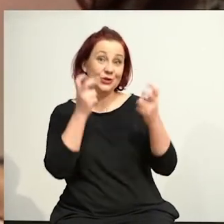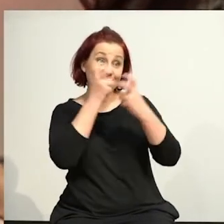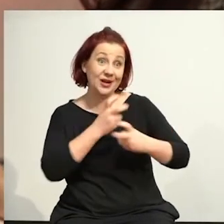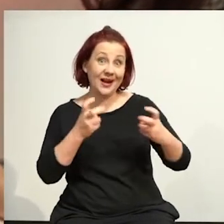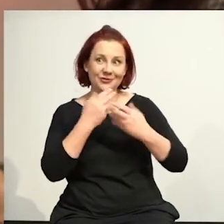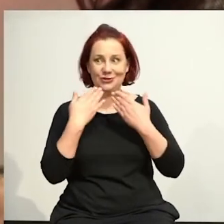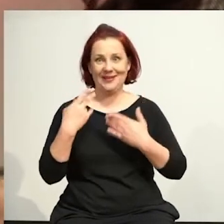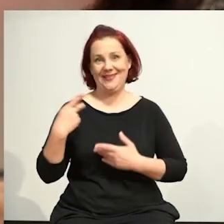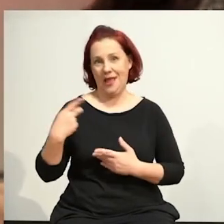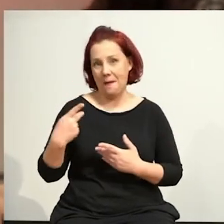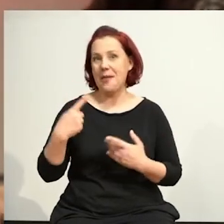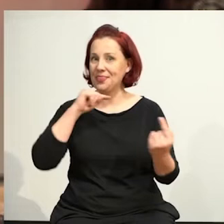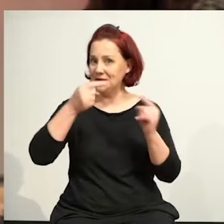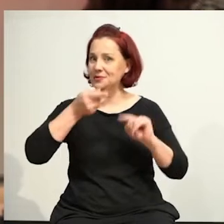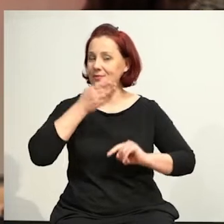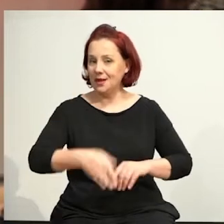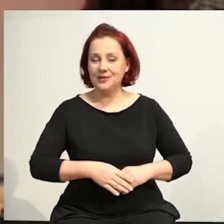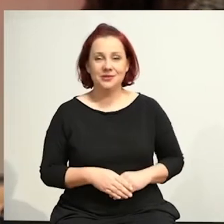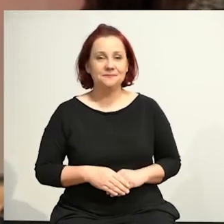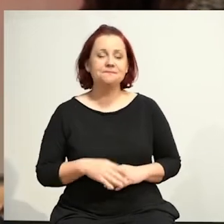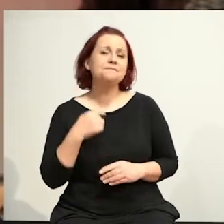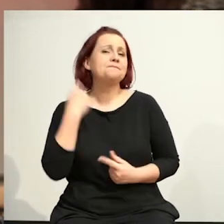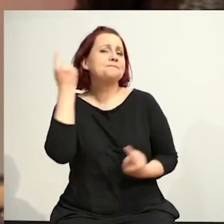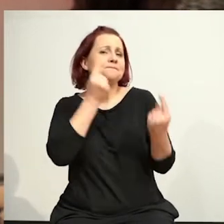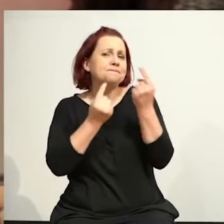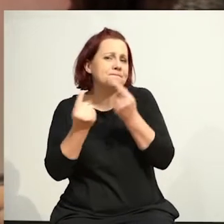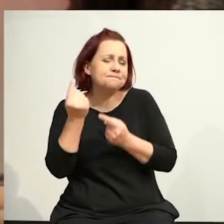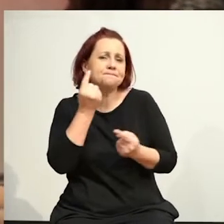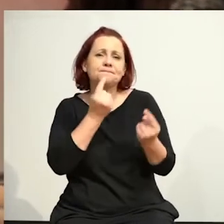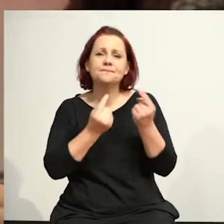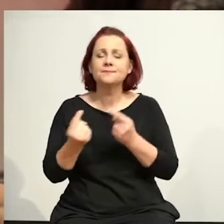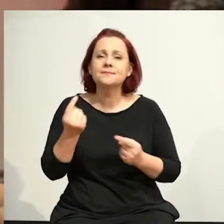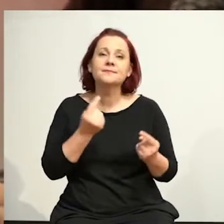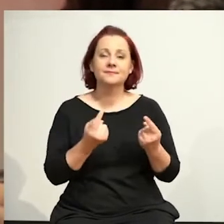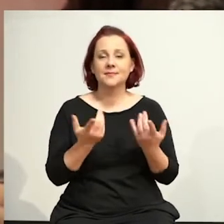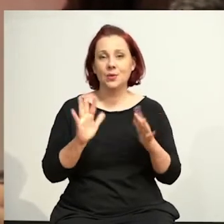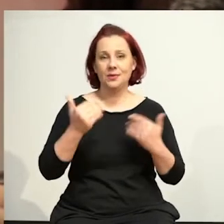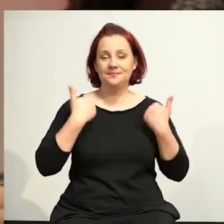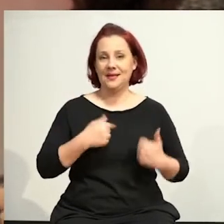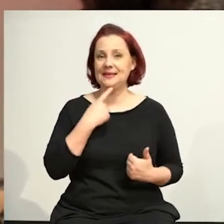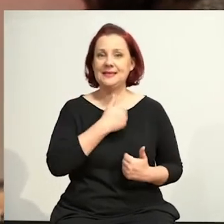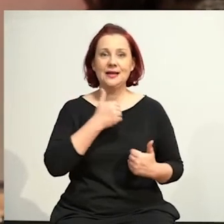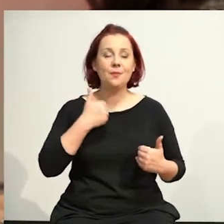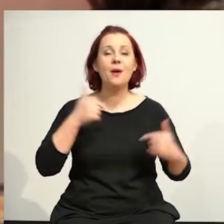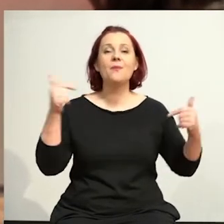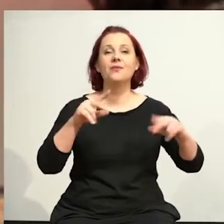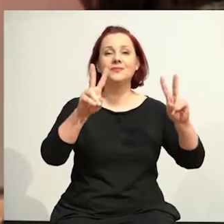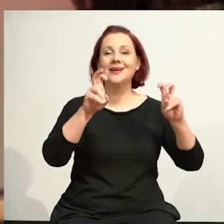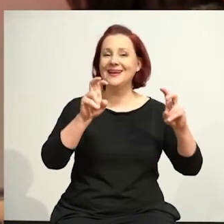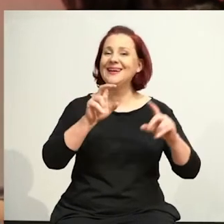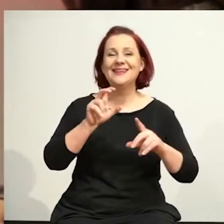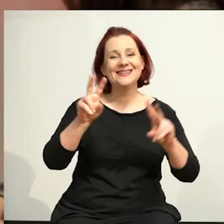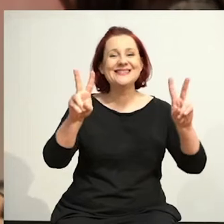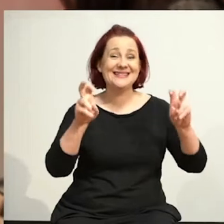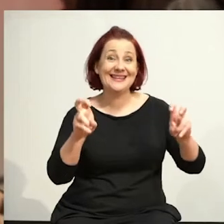dyskusji. Więc pomyślałam sobie, że jak na Polińskie przystało, powinnam zacząć od cytatu, tylko